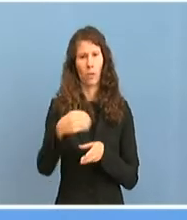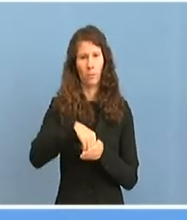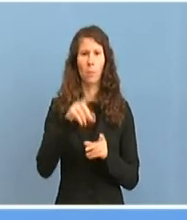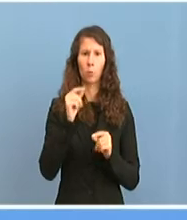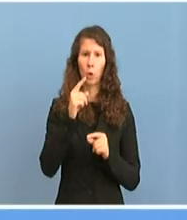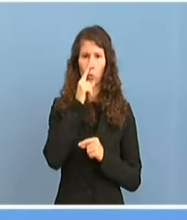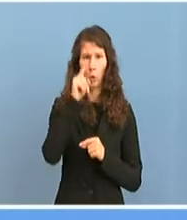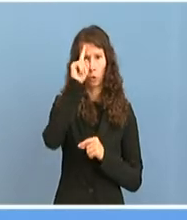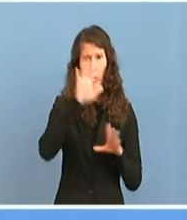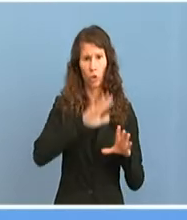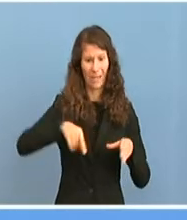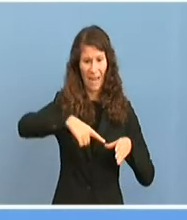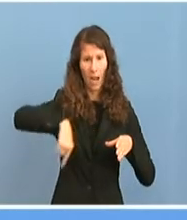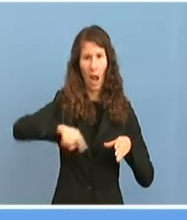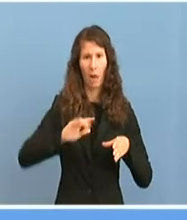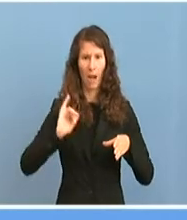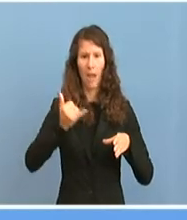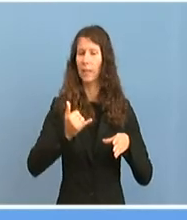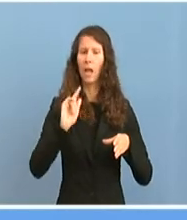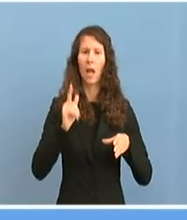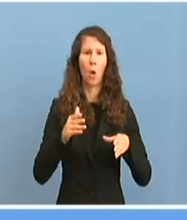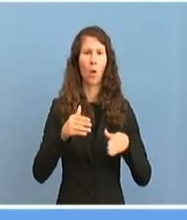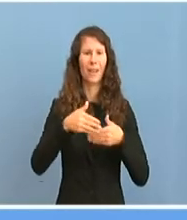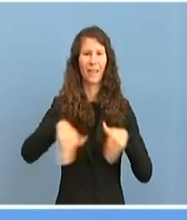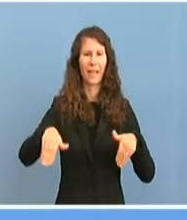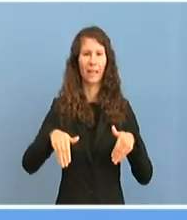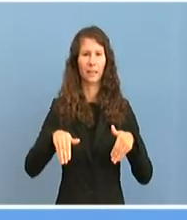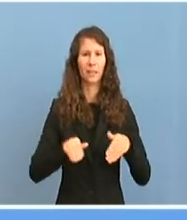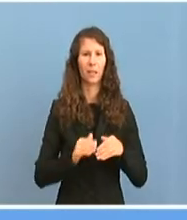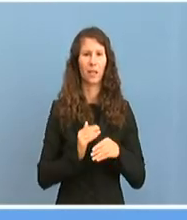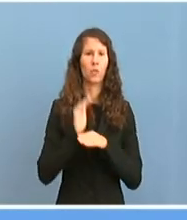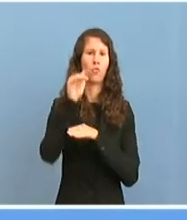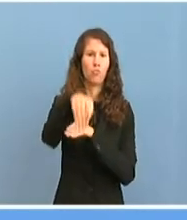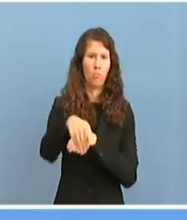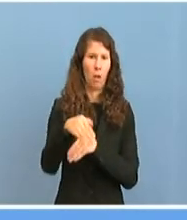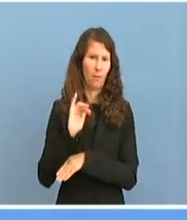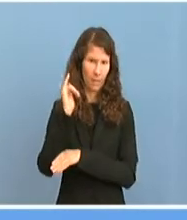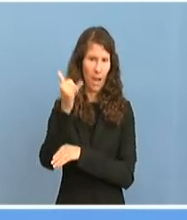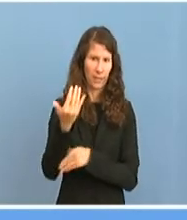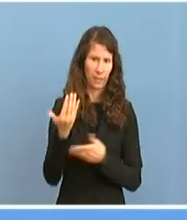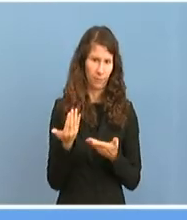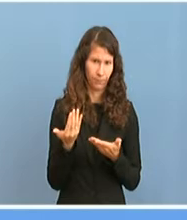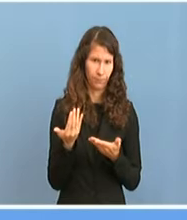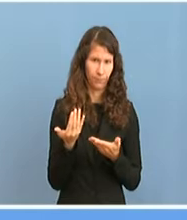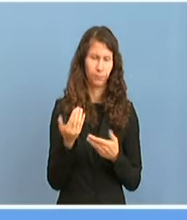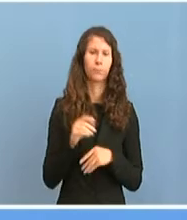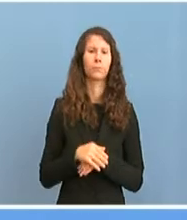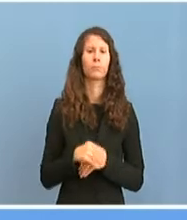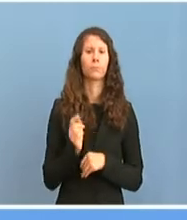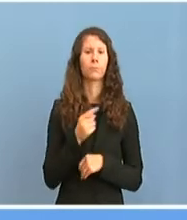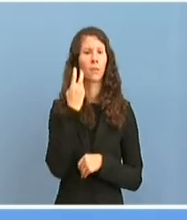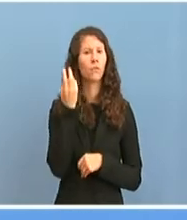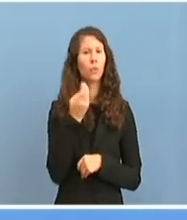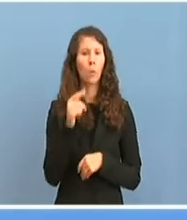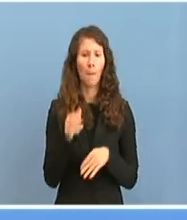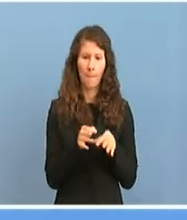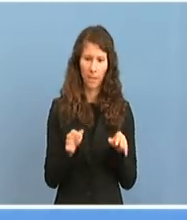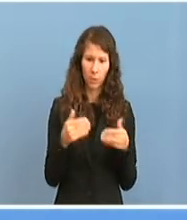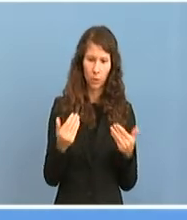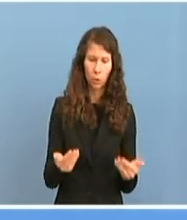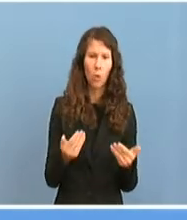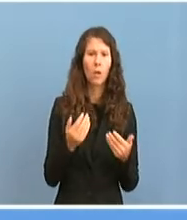innerdeutsches Reisen, sondern auch auf grenzüberschreitendes Reisen. Und wir versuchen mit diesen Maßnahmen das Notwendige sicherzustellen,